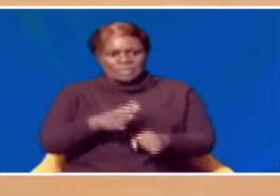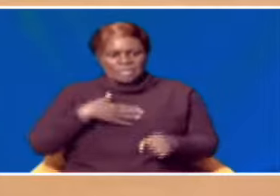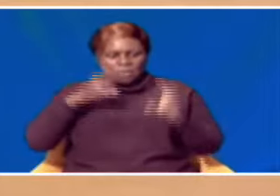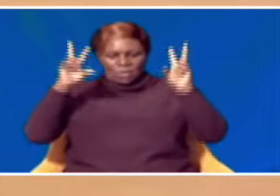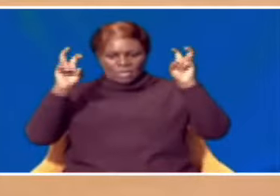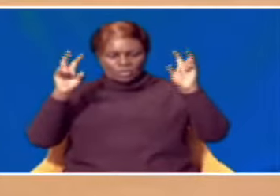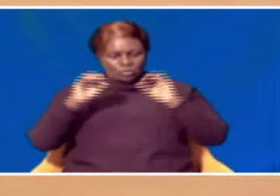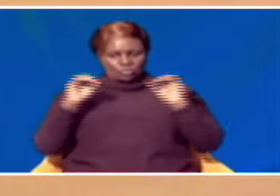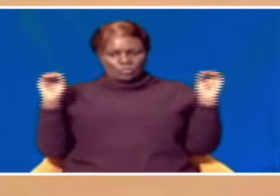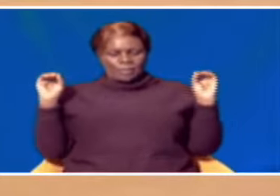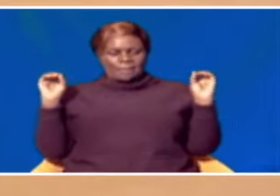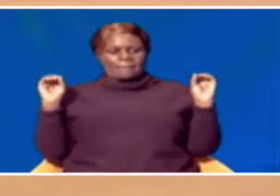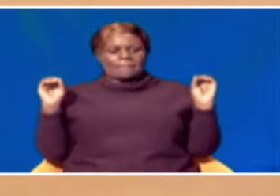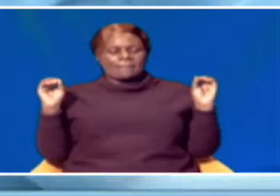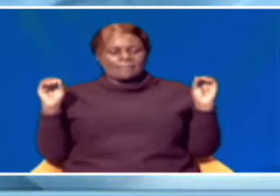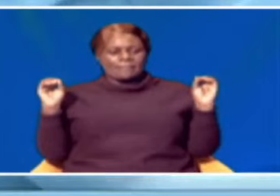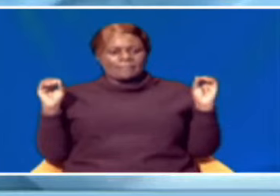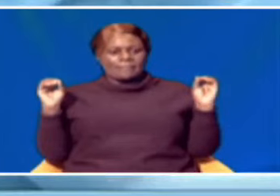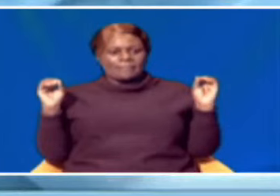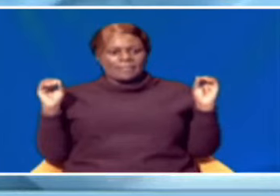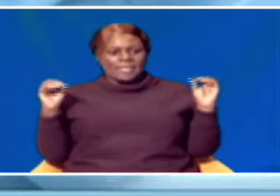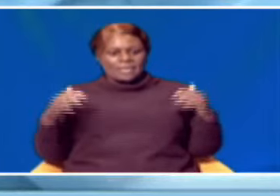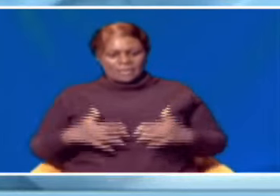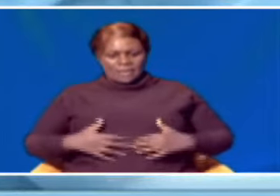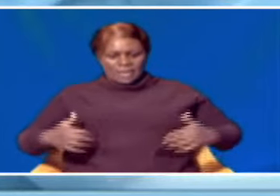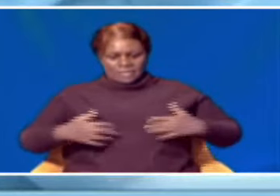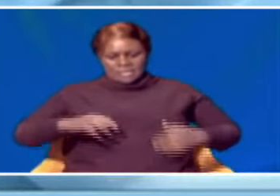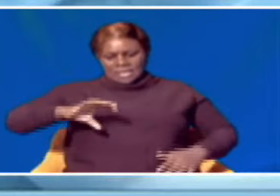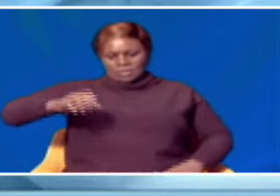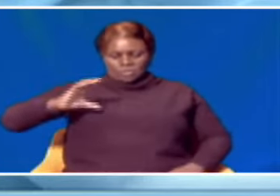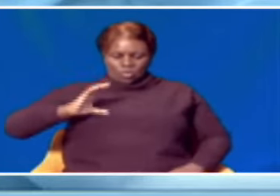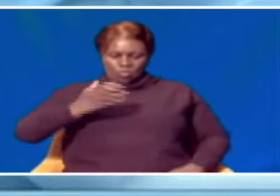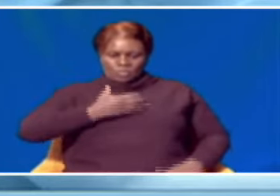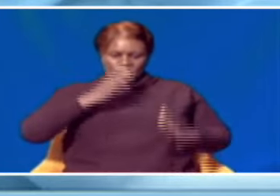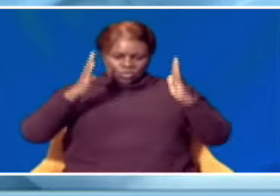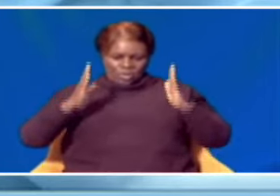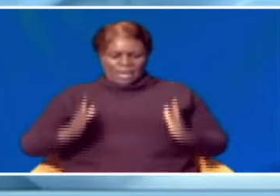Hapana. Now, Garissa County Commissioner Mohamed Mwabudzo